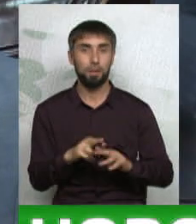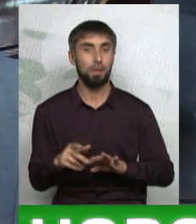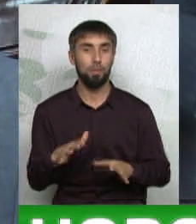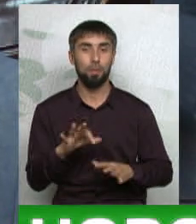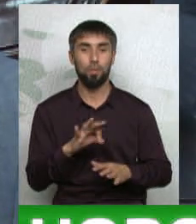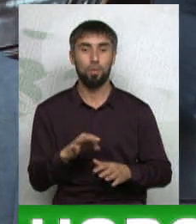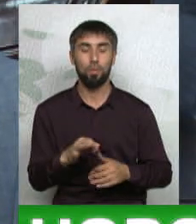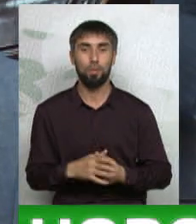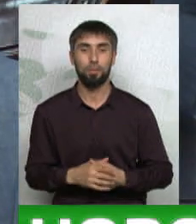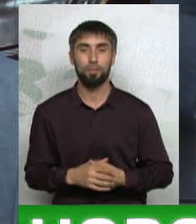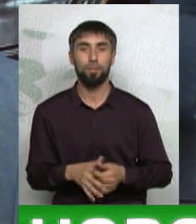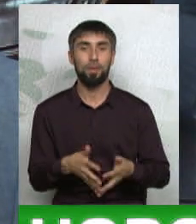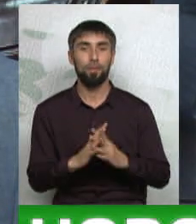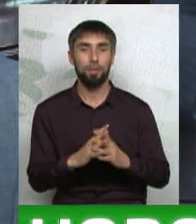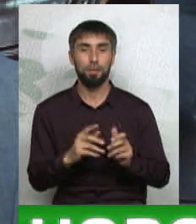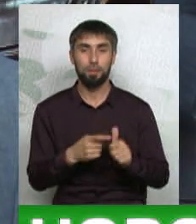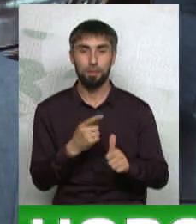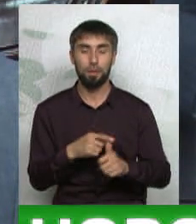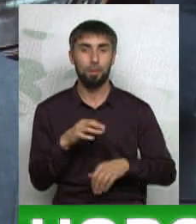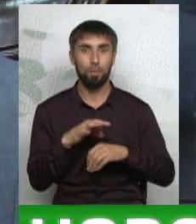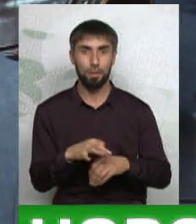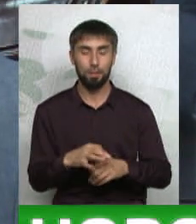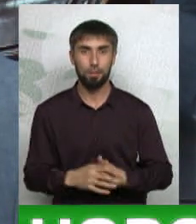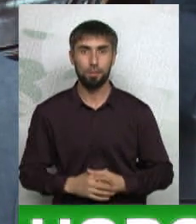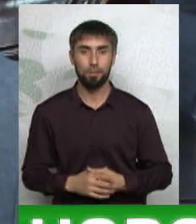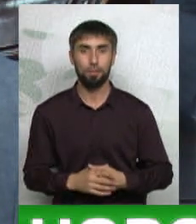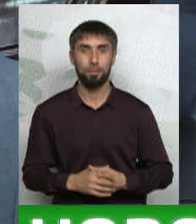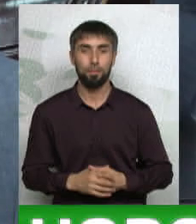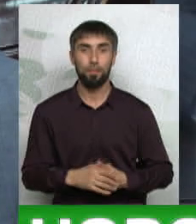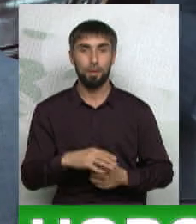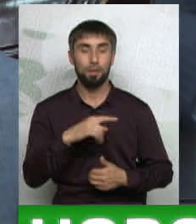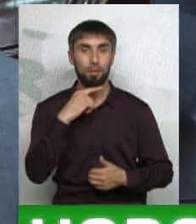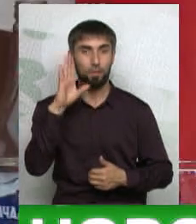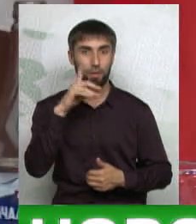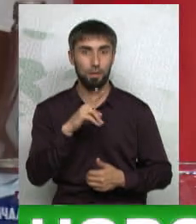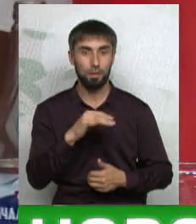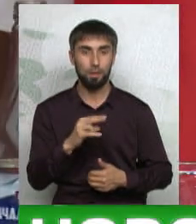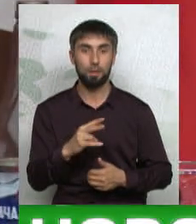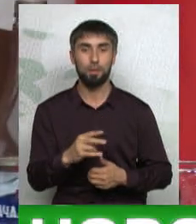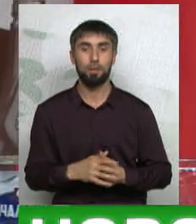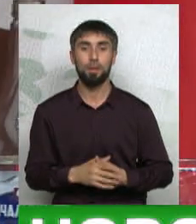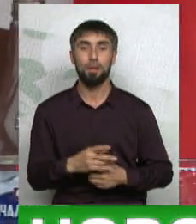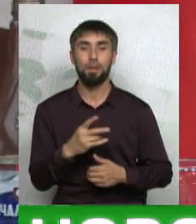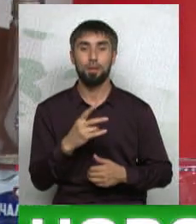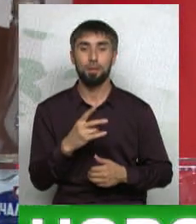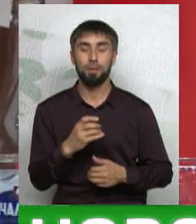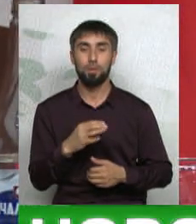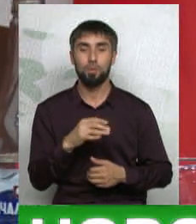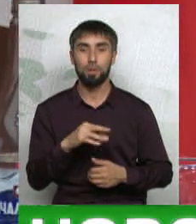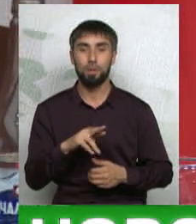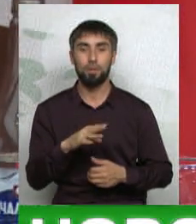по устранению тех аварийных ситуаций проводились Ингушетским водоканалом, не отключая водозабор.